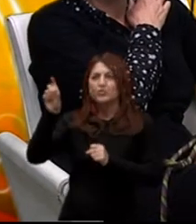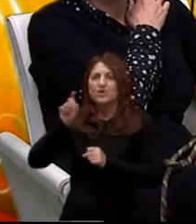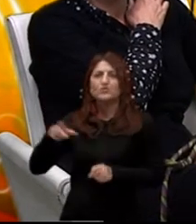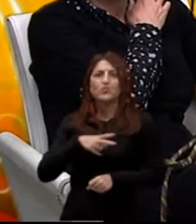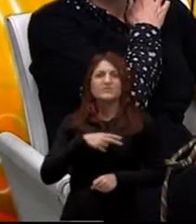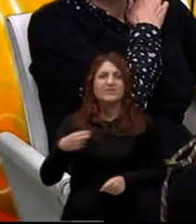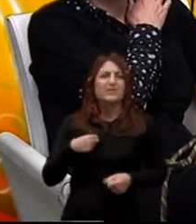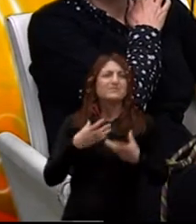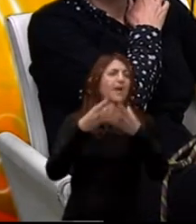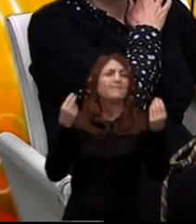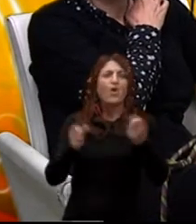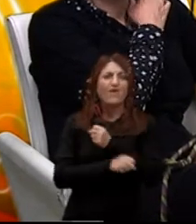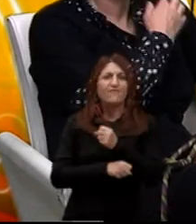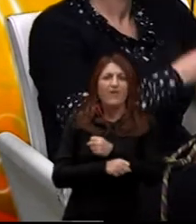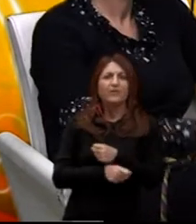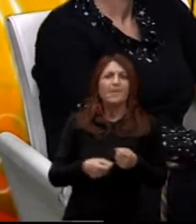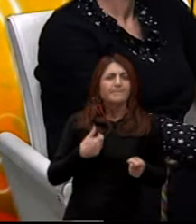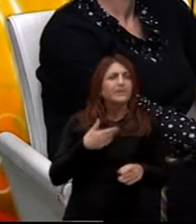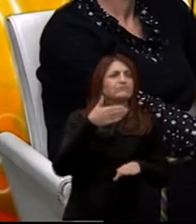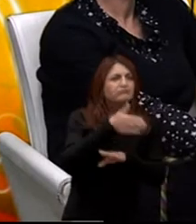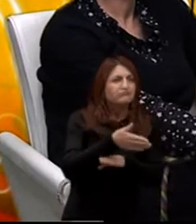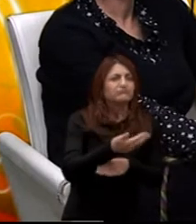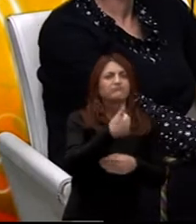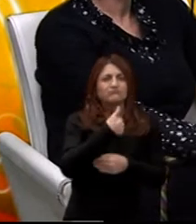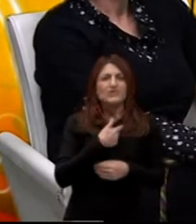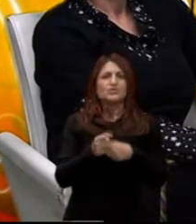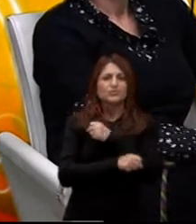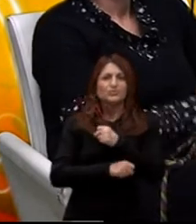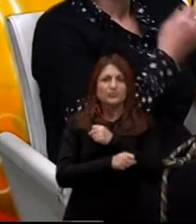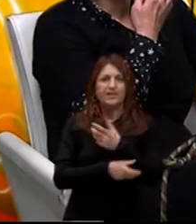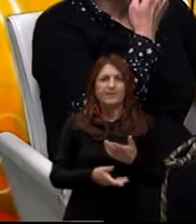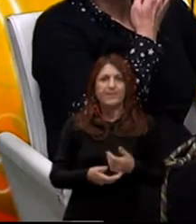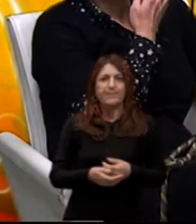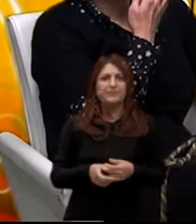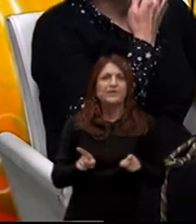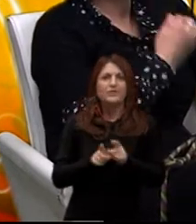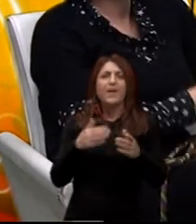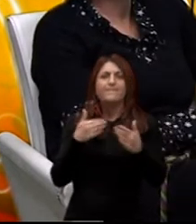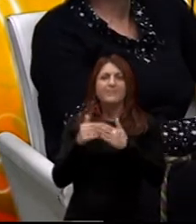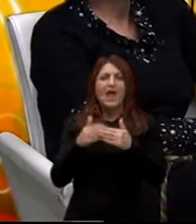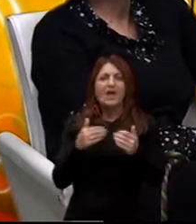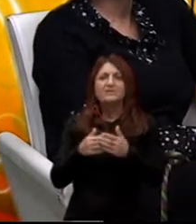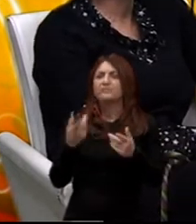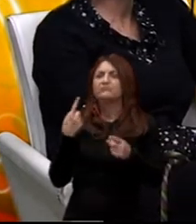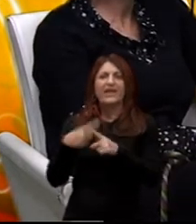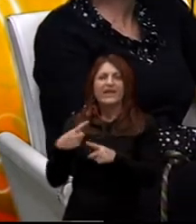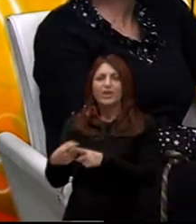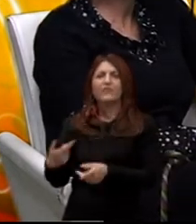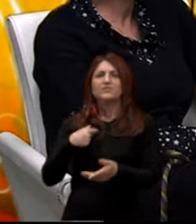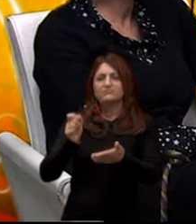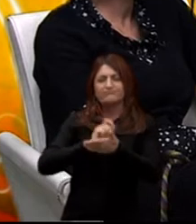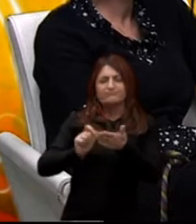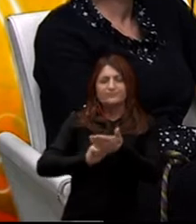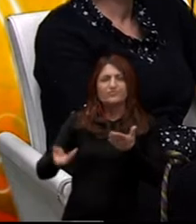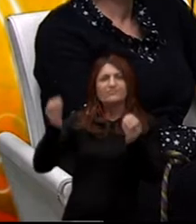fakulteta. Primamo studente, odlazimo, predajemo i tako dalje. Prakse se redovito odigravaju, pišu se